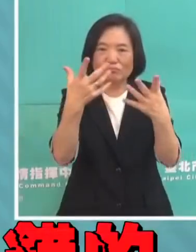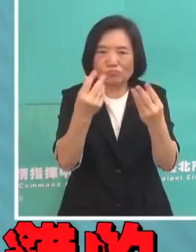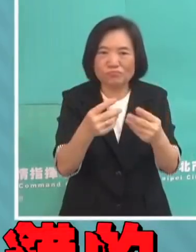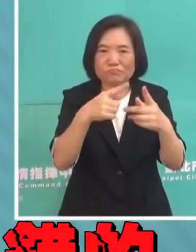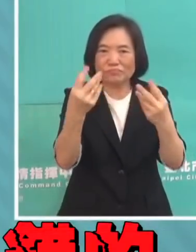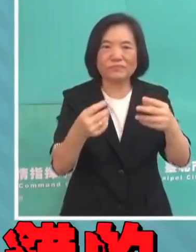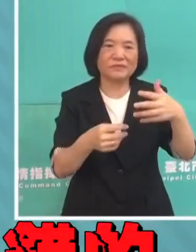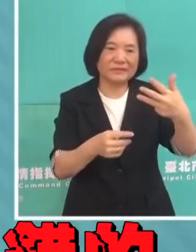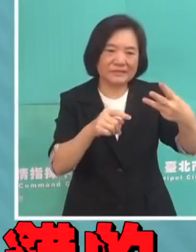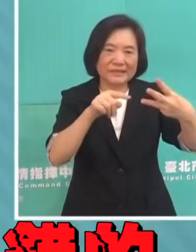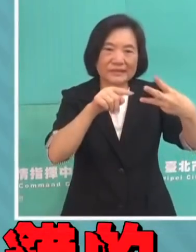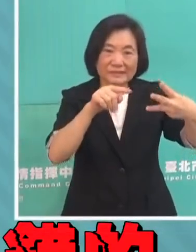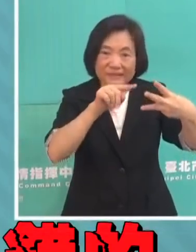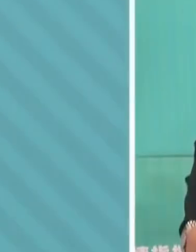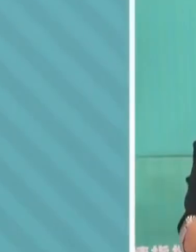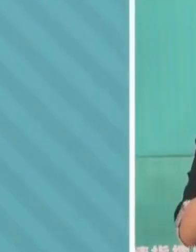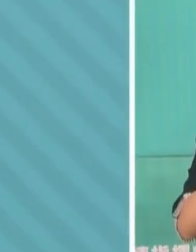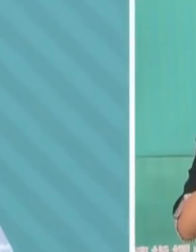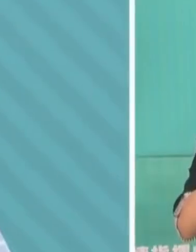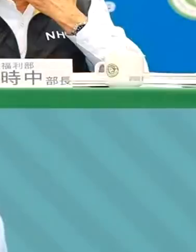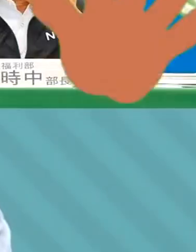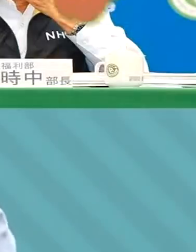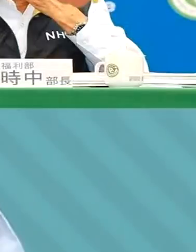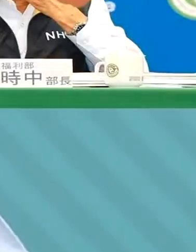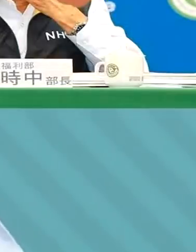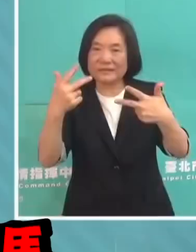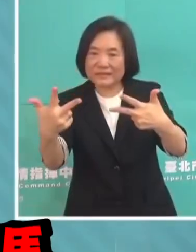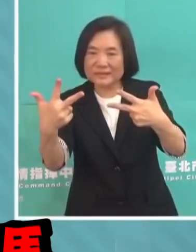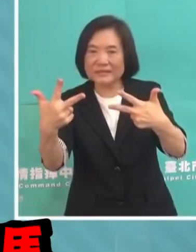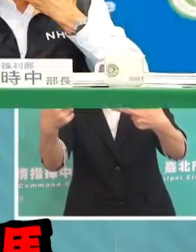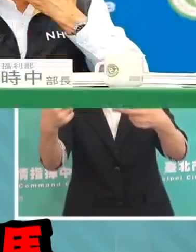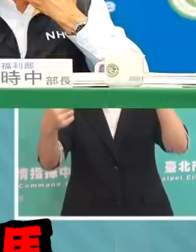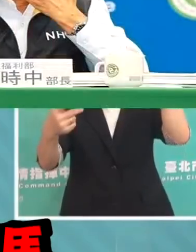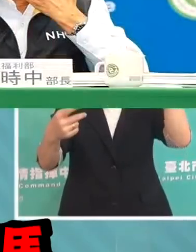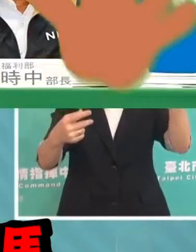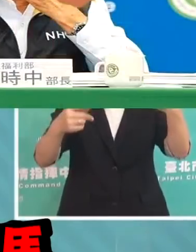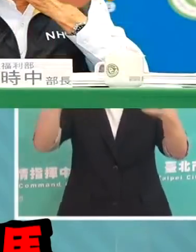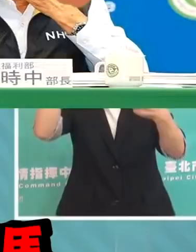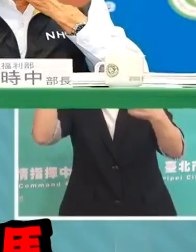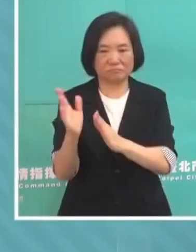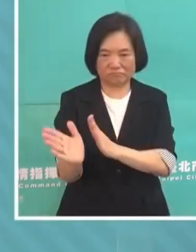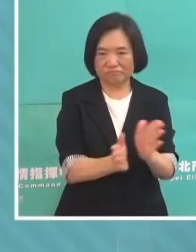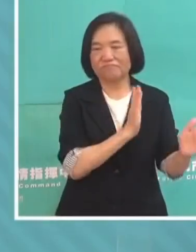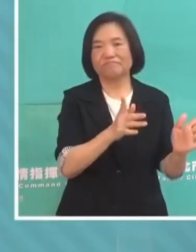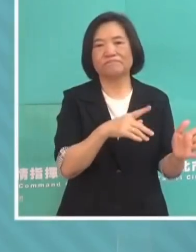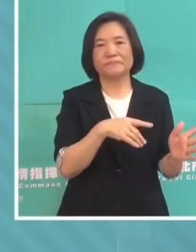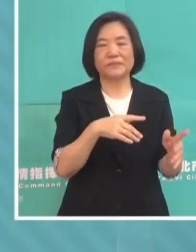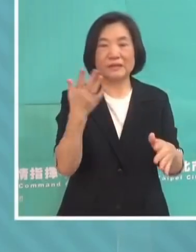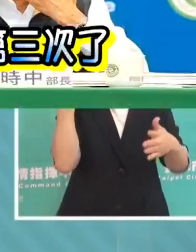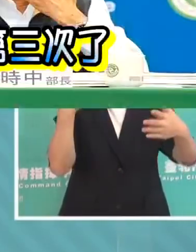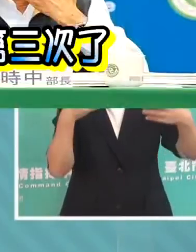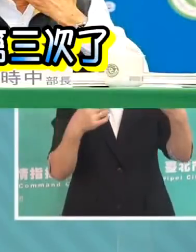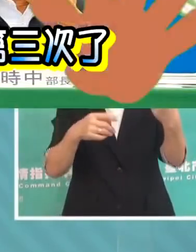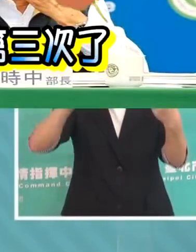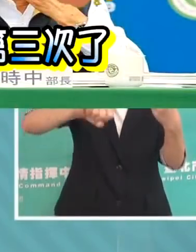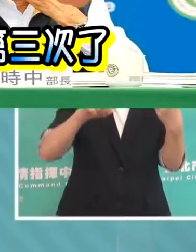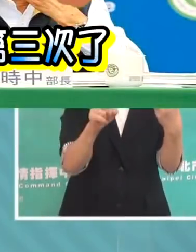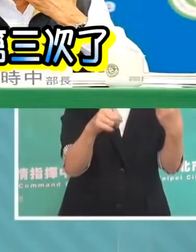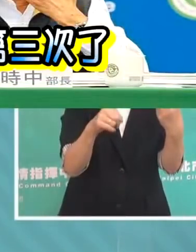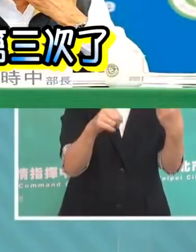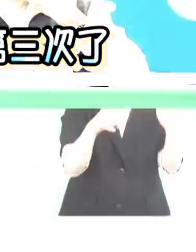绝对在医学上是错的，是错的，是错的。这个有会议记录吗？所以以前3+11是一定不